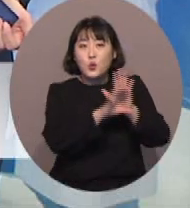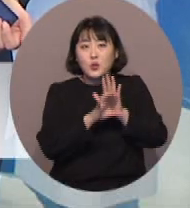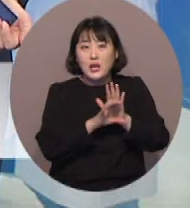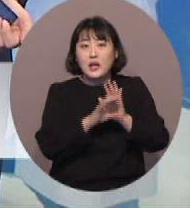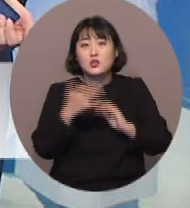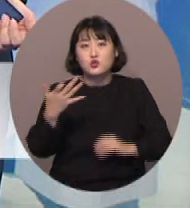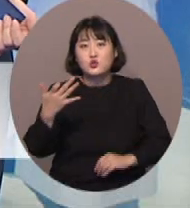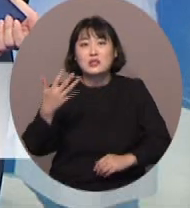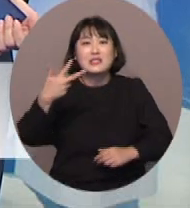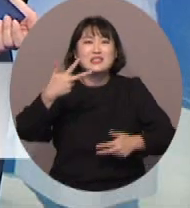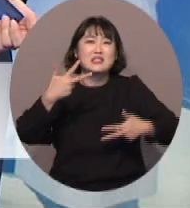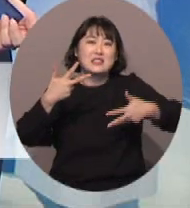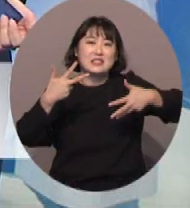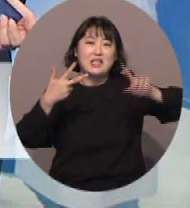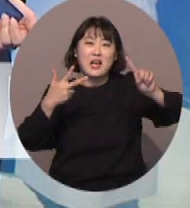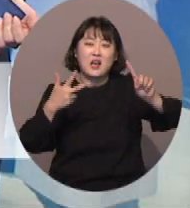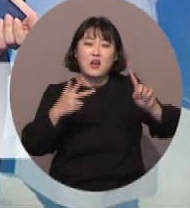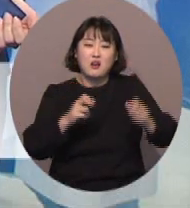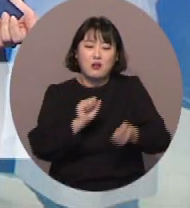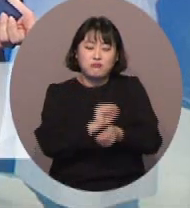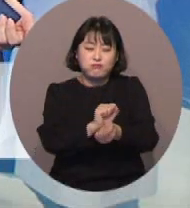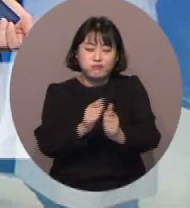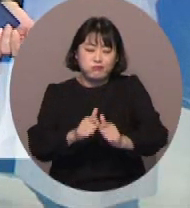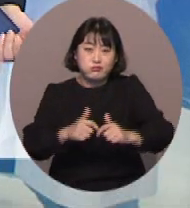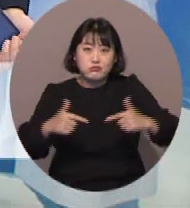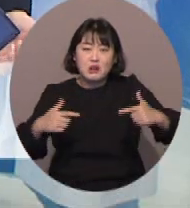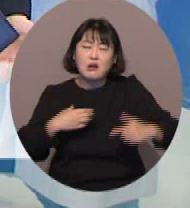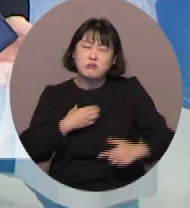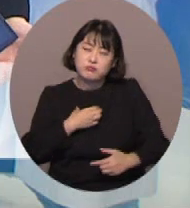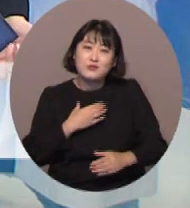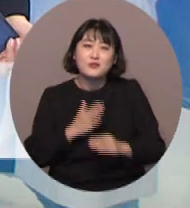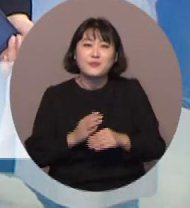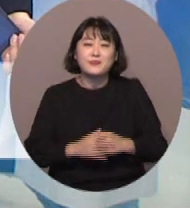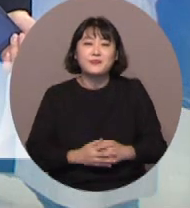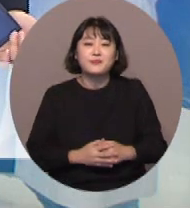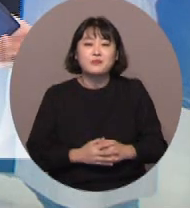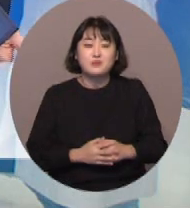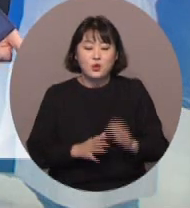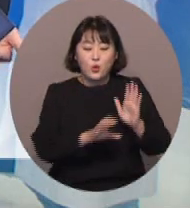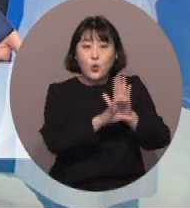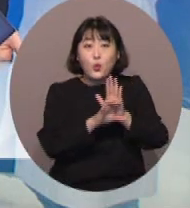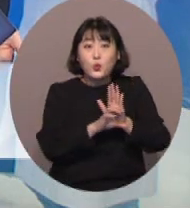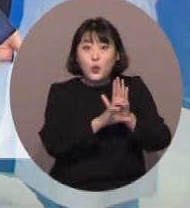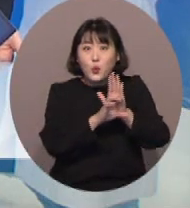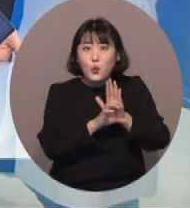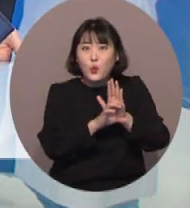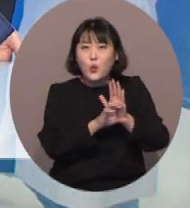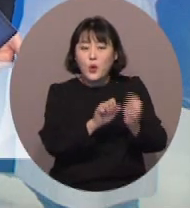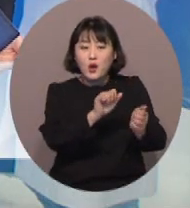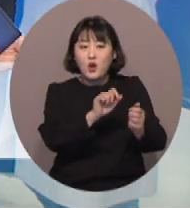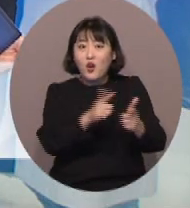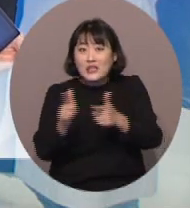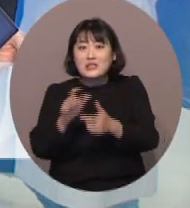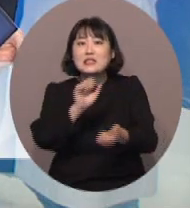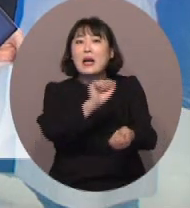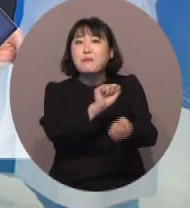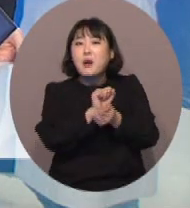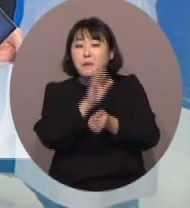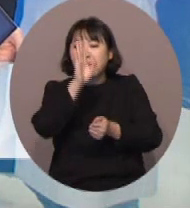코로나19 7차 유행으로 다시 위기감이 고조되고 있는데요 코로나 등의 각종 감염병 검사를